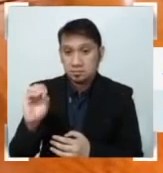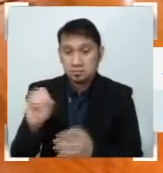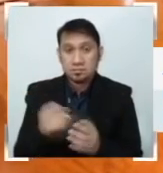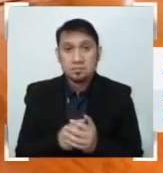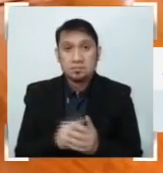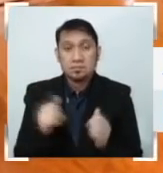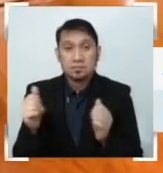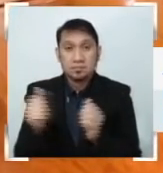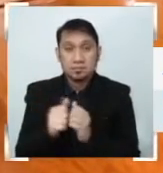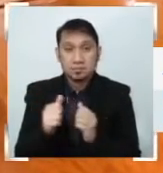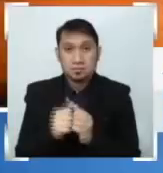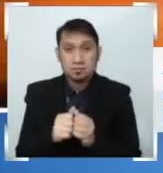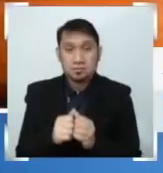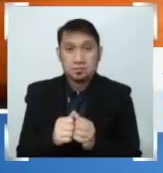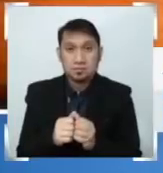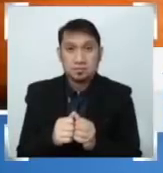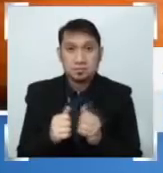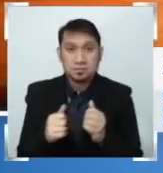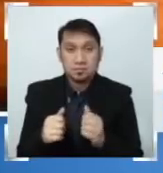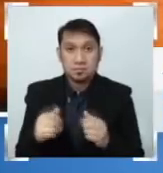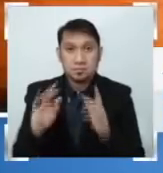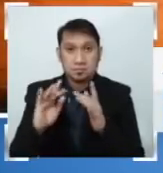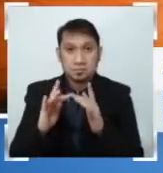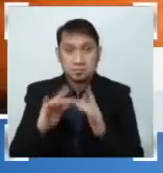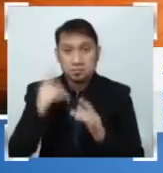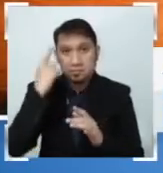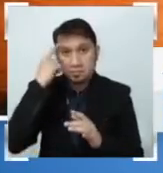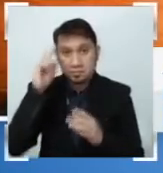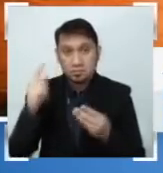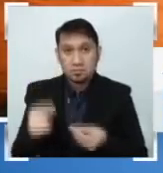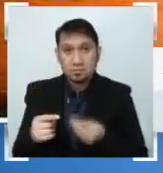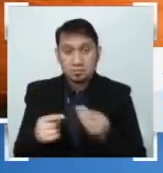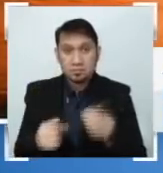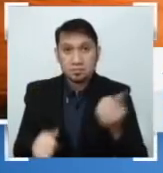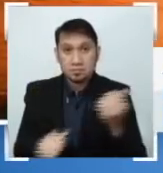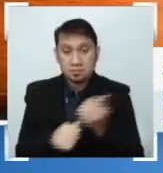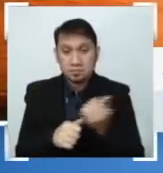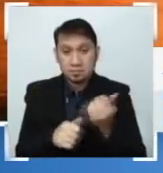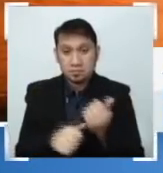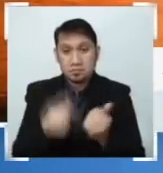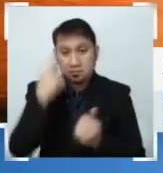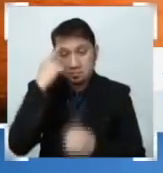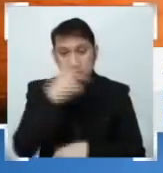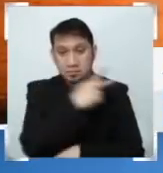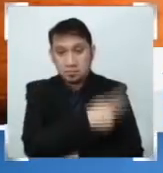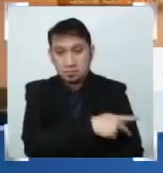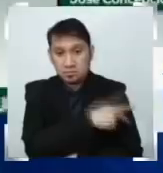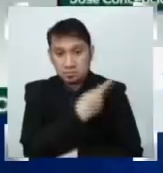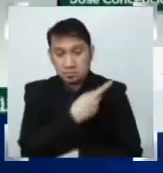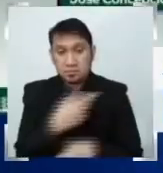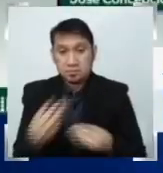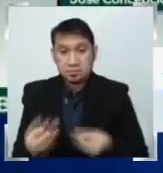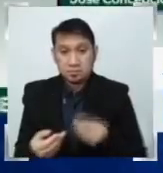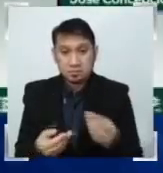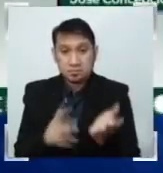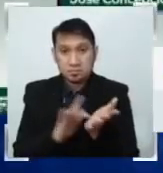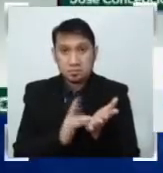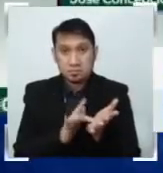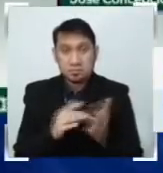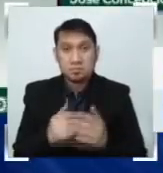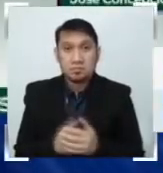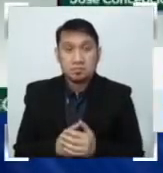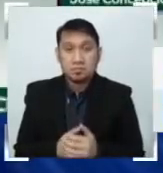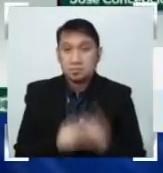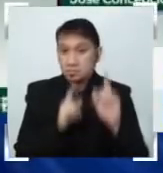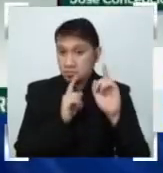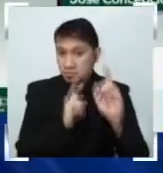ang QualiMed Health Network para sa pagbibigay ng assistance sa mga pasyenteng marerestahan ng gamot. Dumalo din si